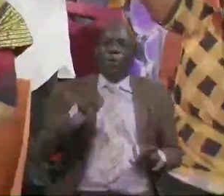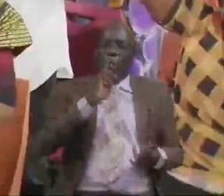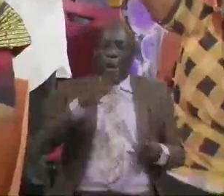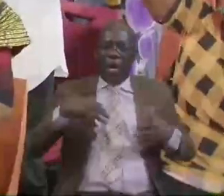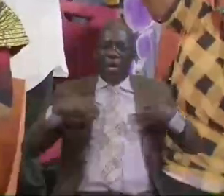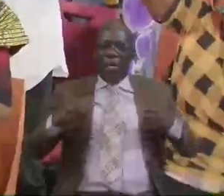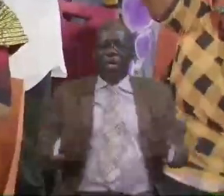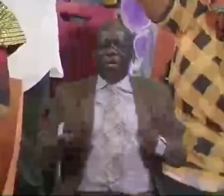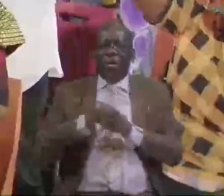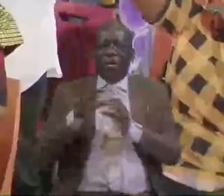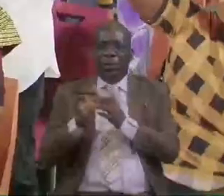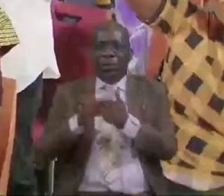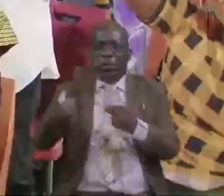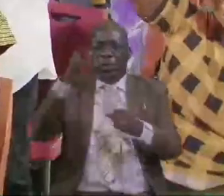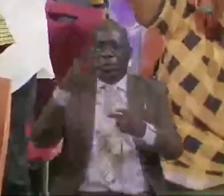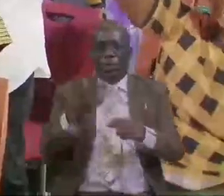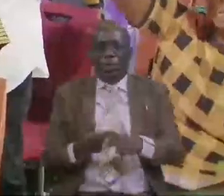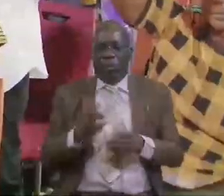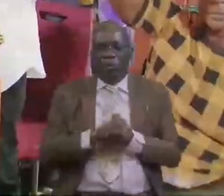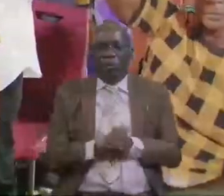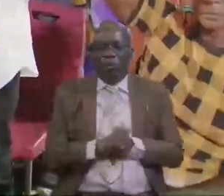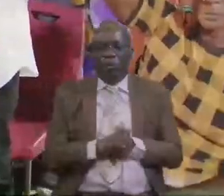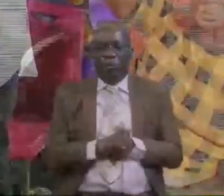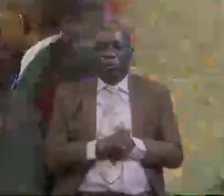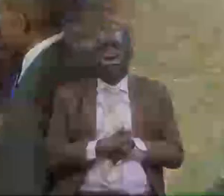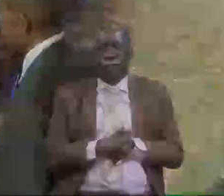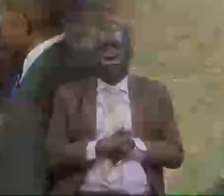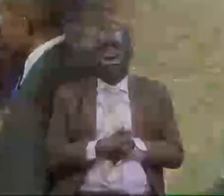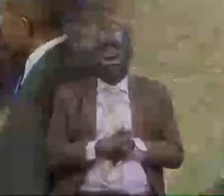au nom de Jésus.